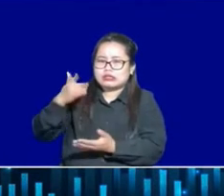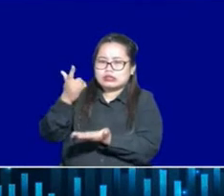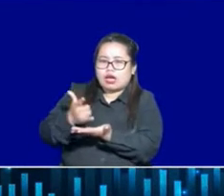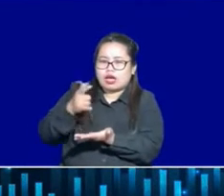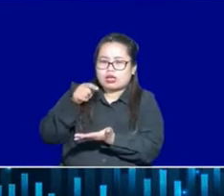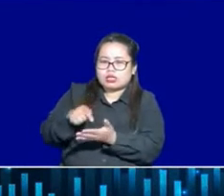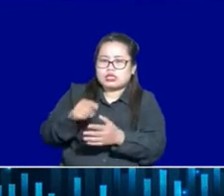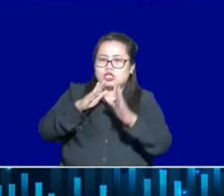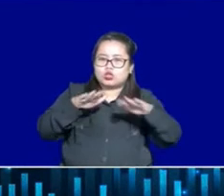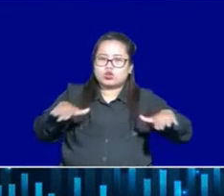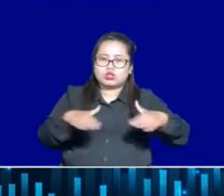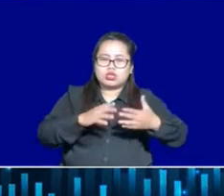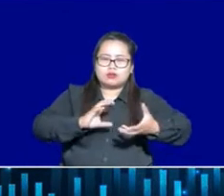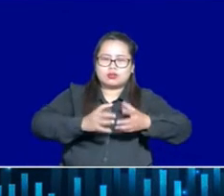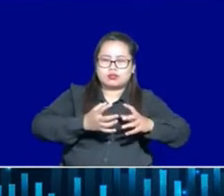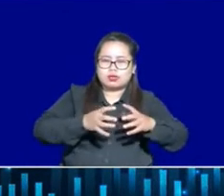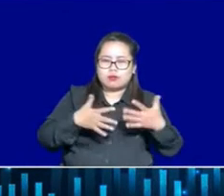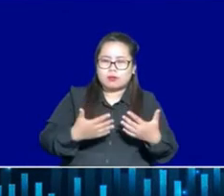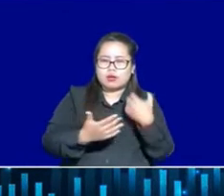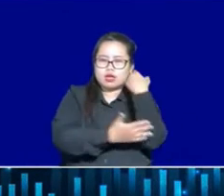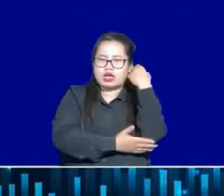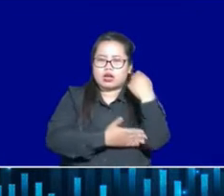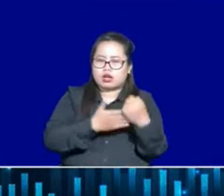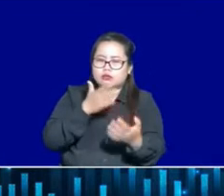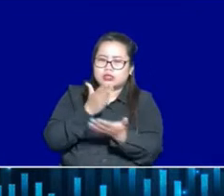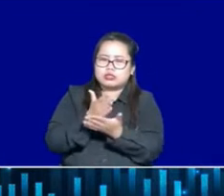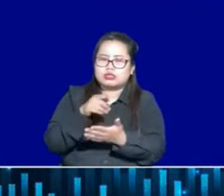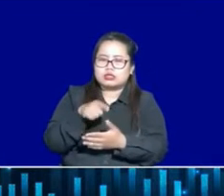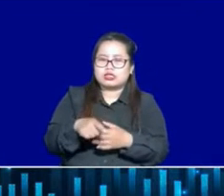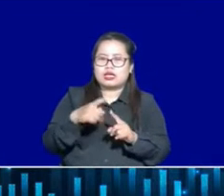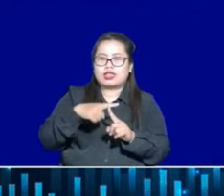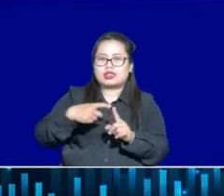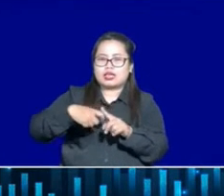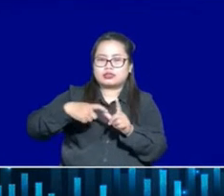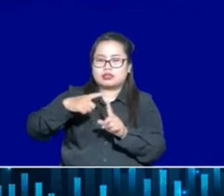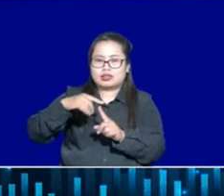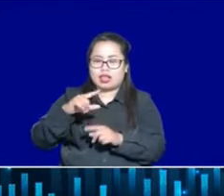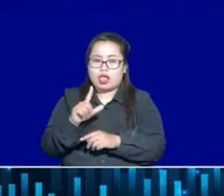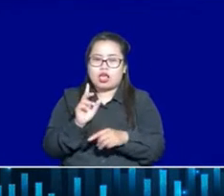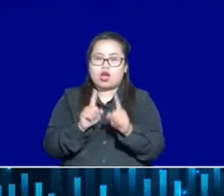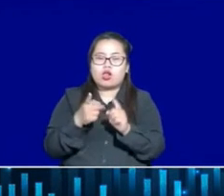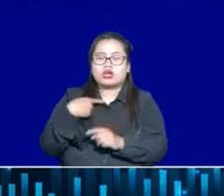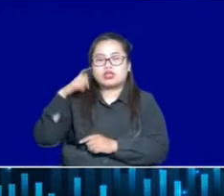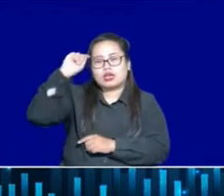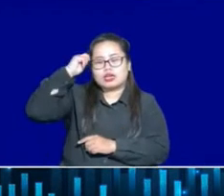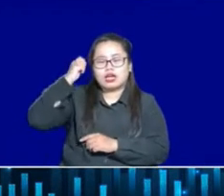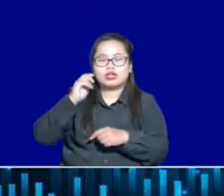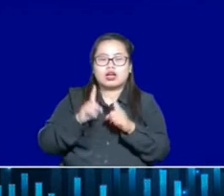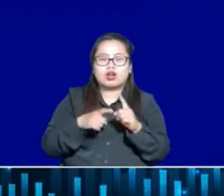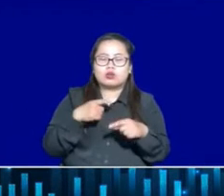ini gara-gara berhenti di tekstil. Ya, kalau kita ingat peristiwa